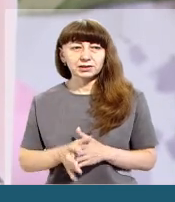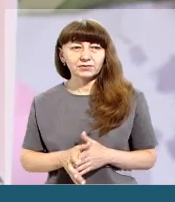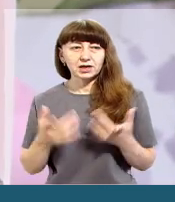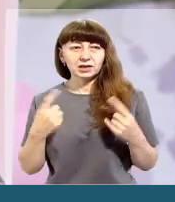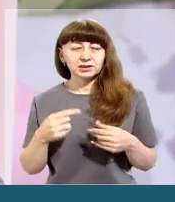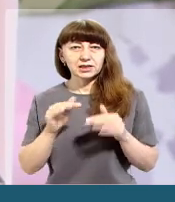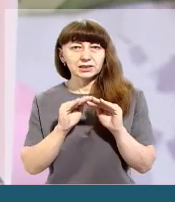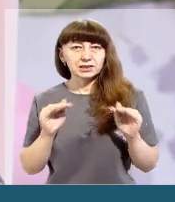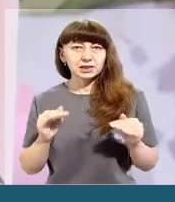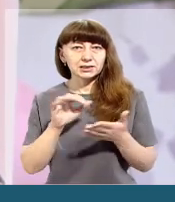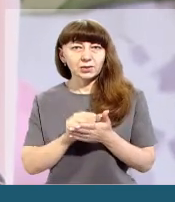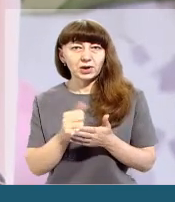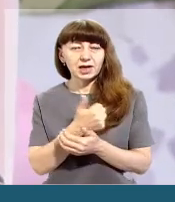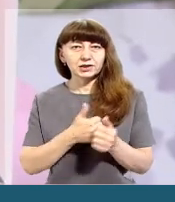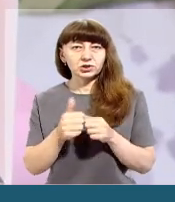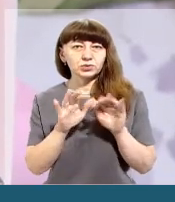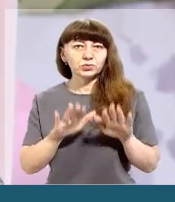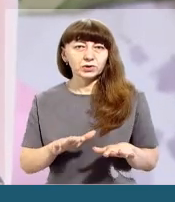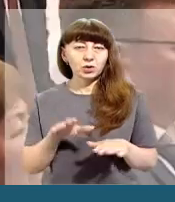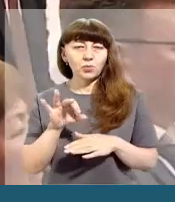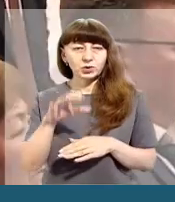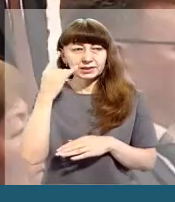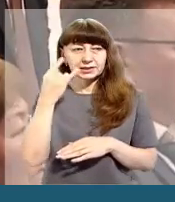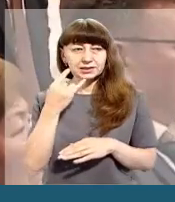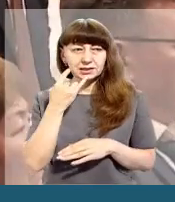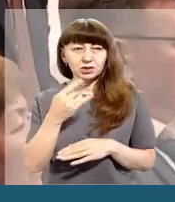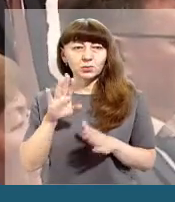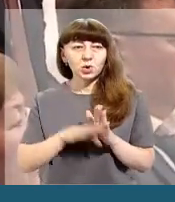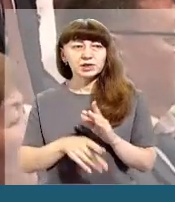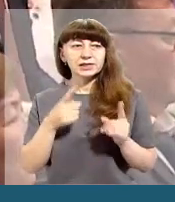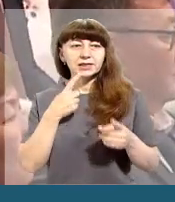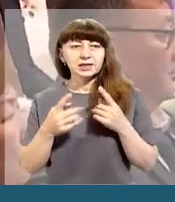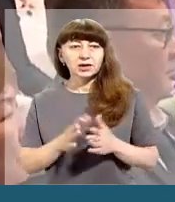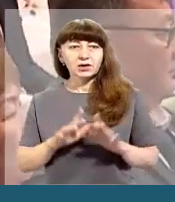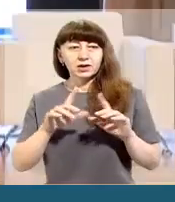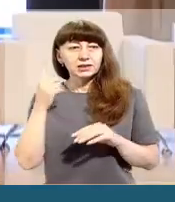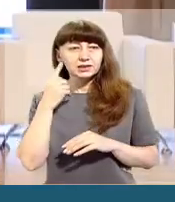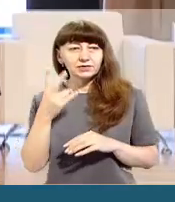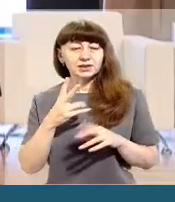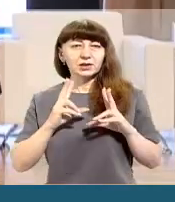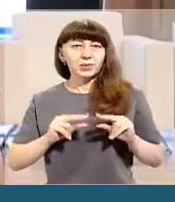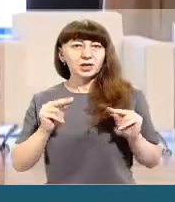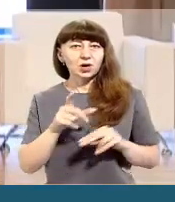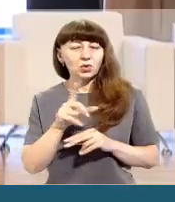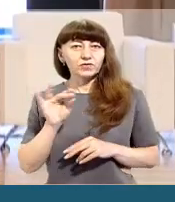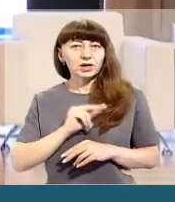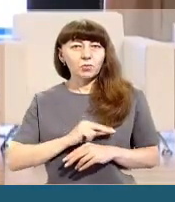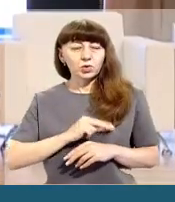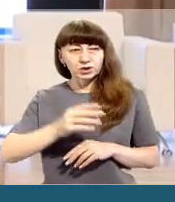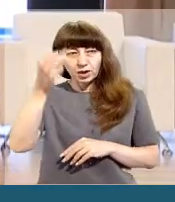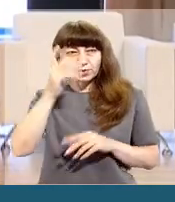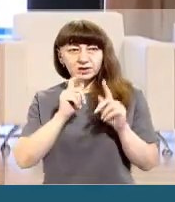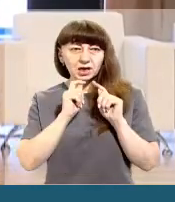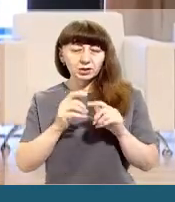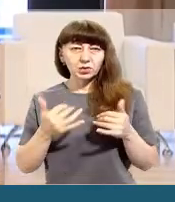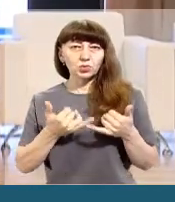где наши ребята занимают лидирующие позиции по стране. После пленарного заседания выдающихся педагогов и деятелей образования